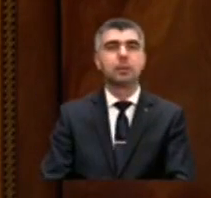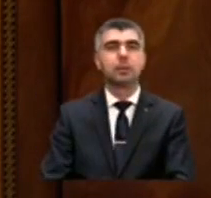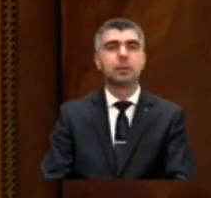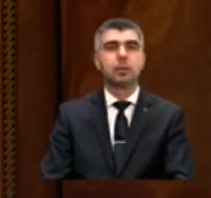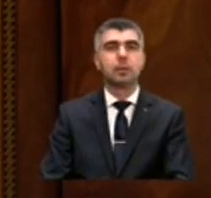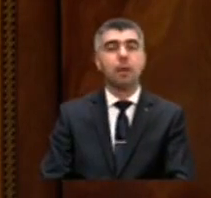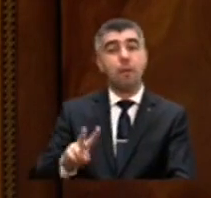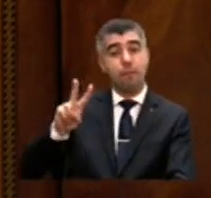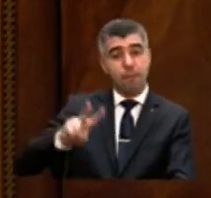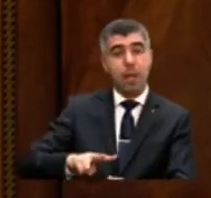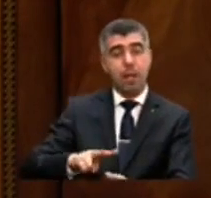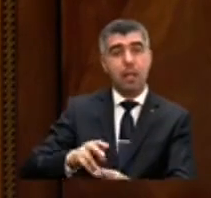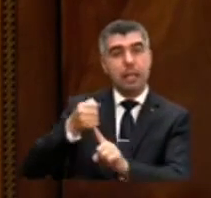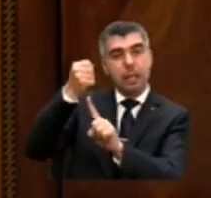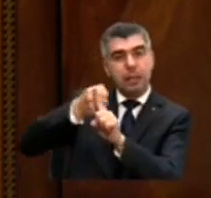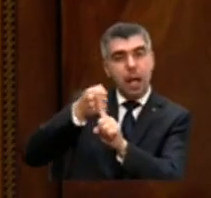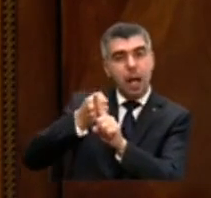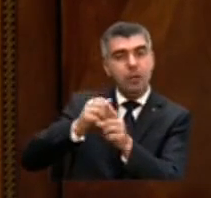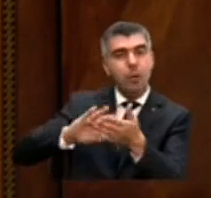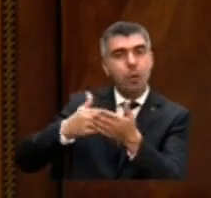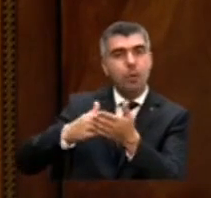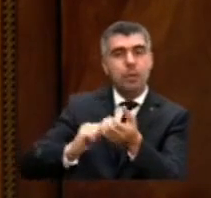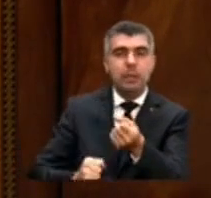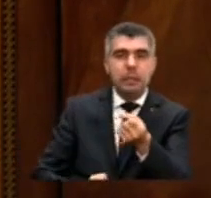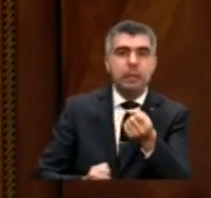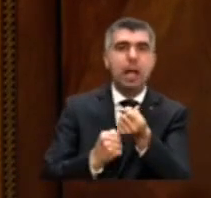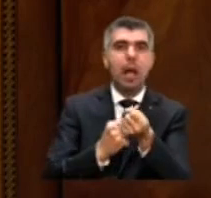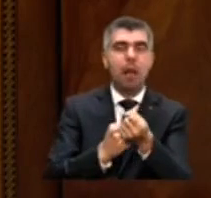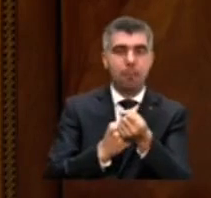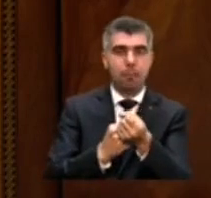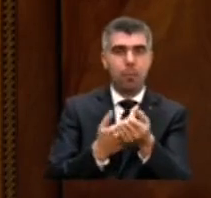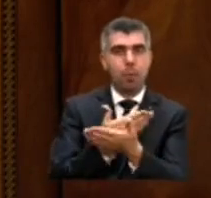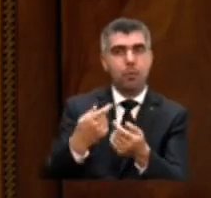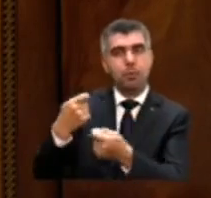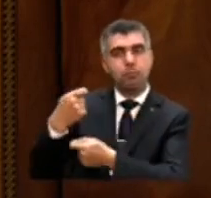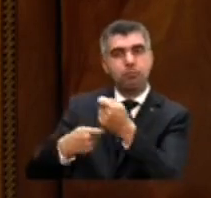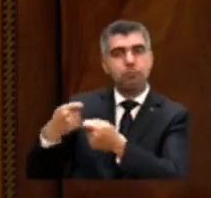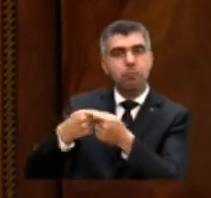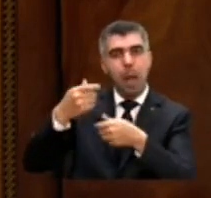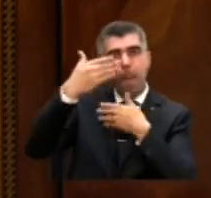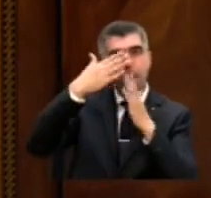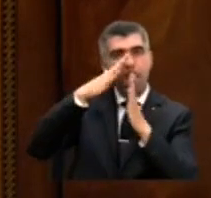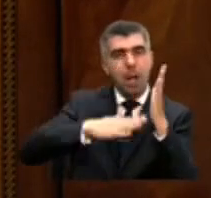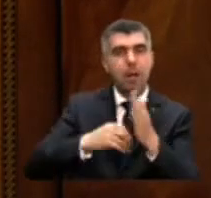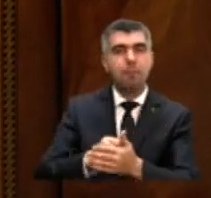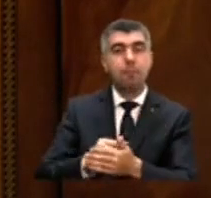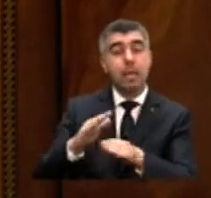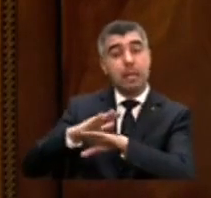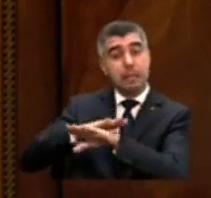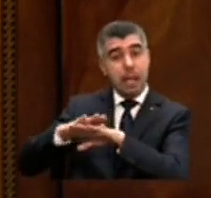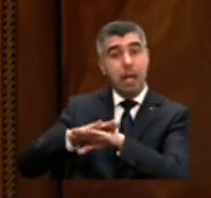وتفعيل إصلاحات الهيكلية لدعم الاقتصاد الوطني، تنفيذ سياسات قطاعية